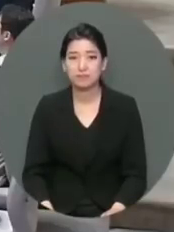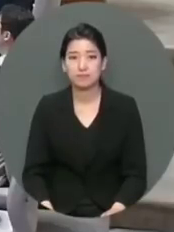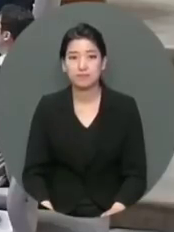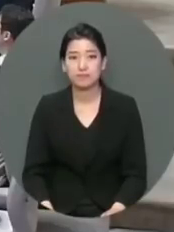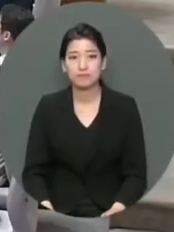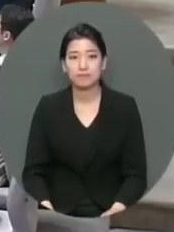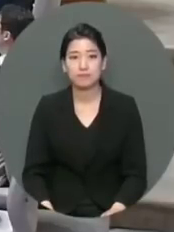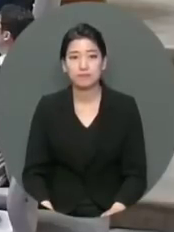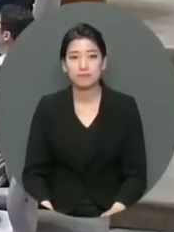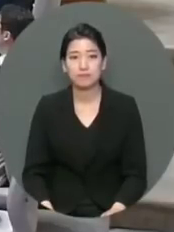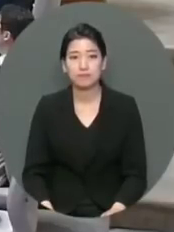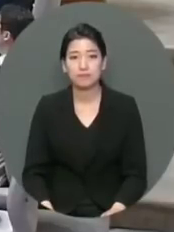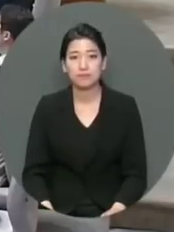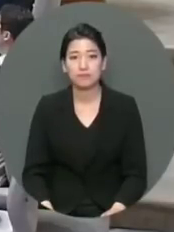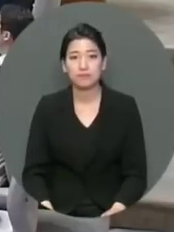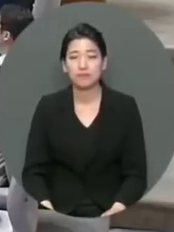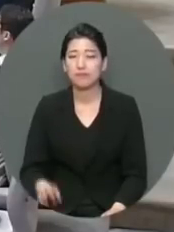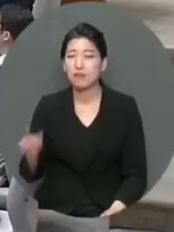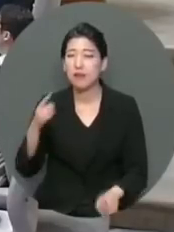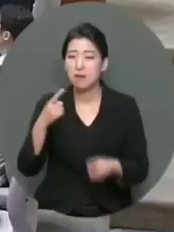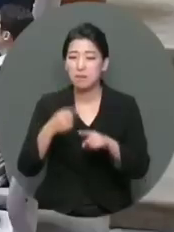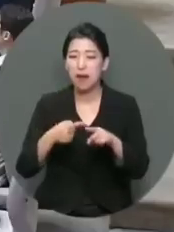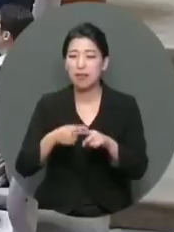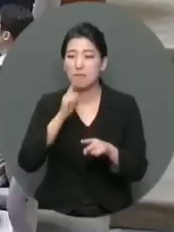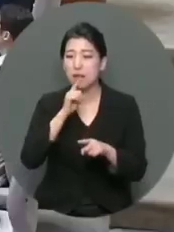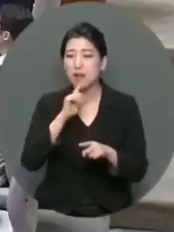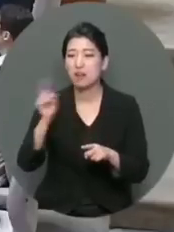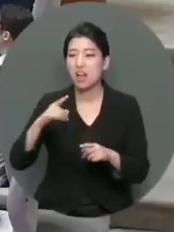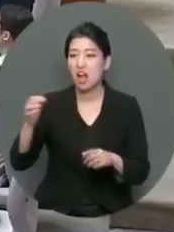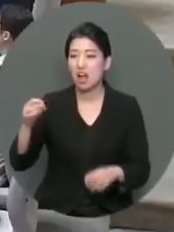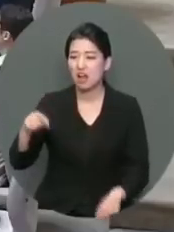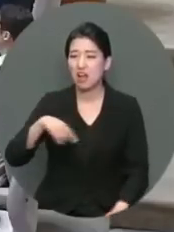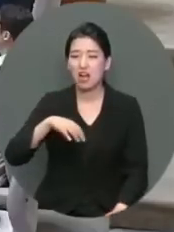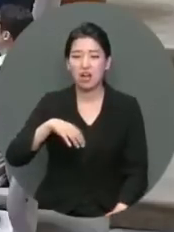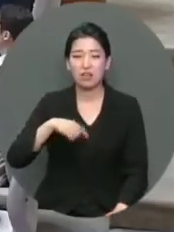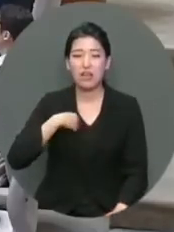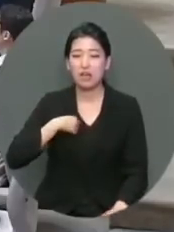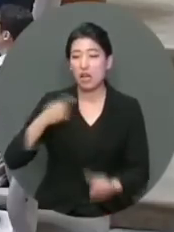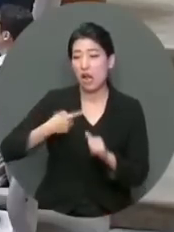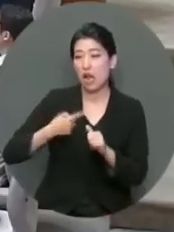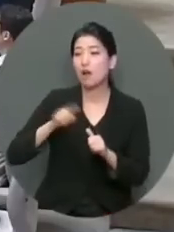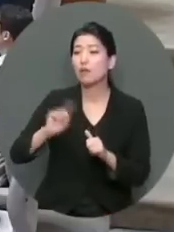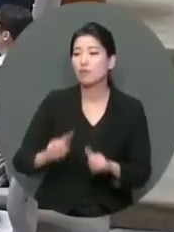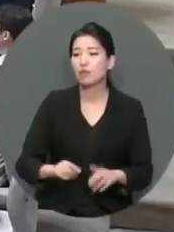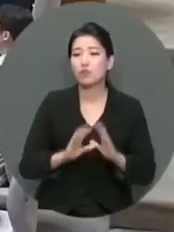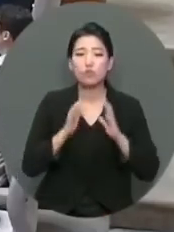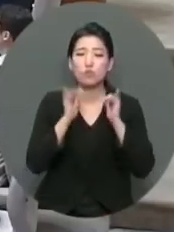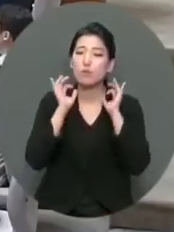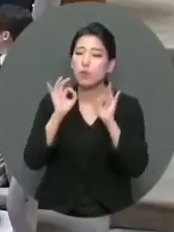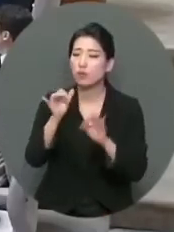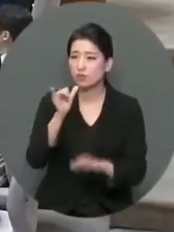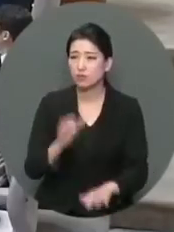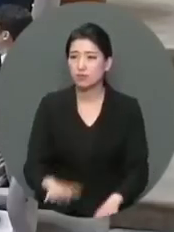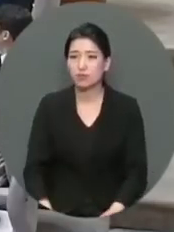지금 위원님 그렇게 반말로 야유를 하시면 국민들께서 뭐라고 생각하시겠어요? 정청래 의원님.